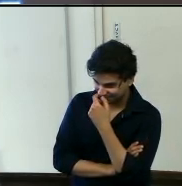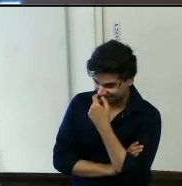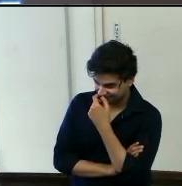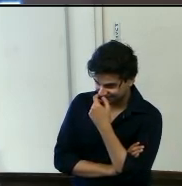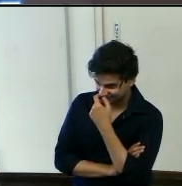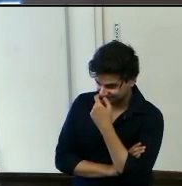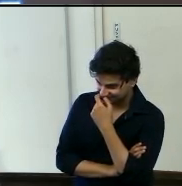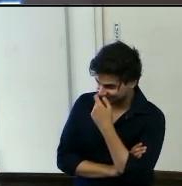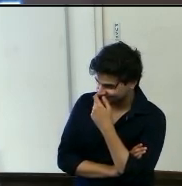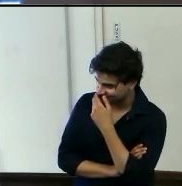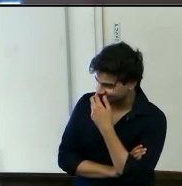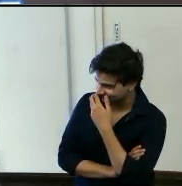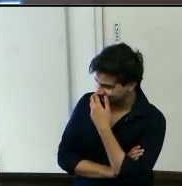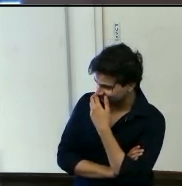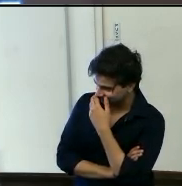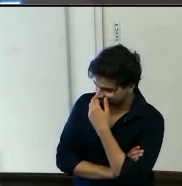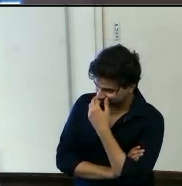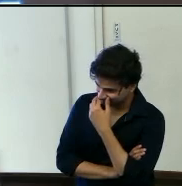ಅದಕ್ಕೆ ಅಂದರೆ ಇವಾಗ